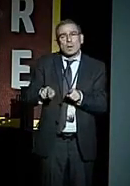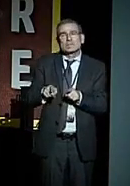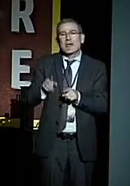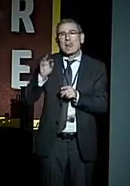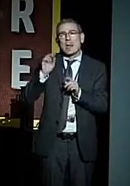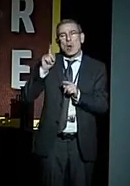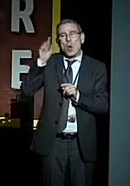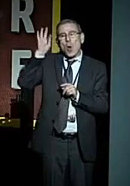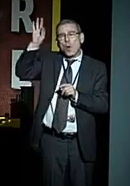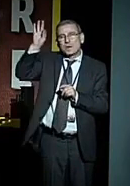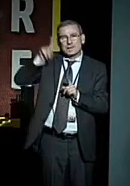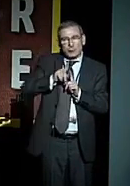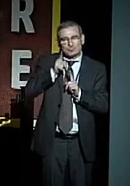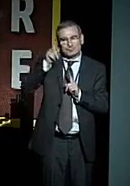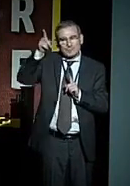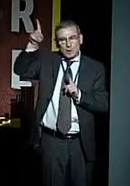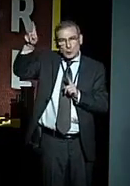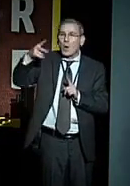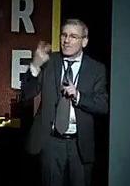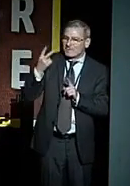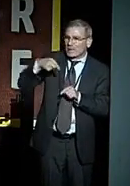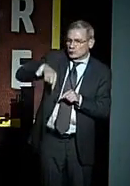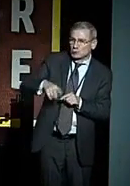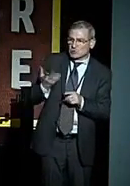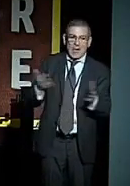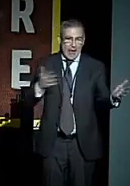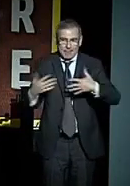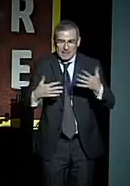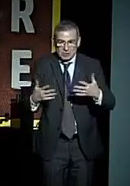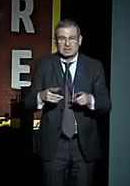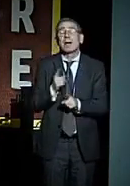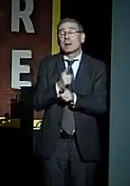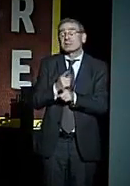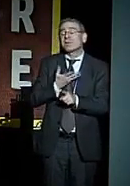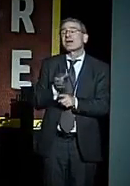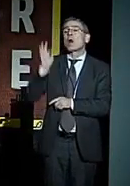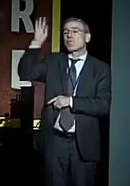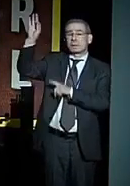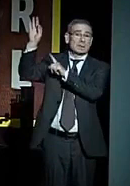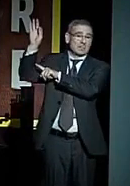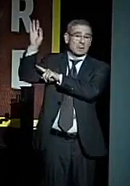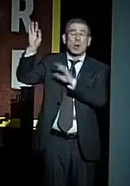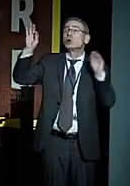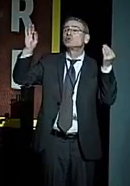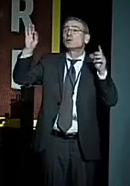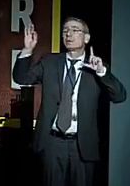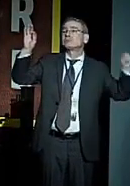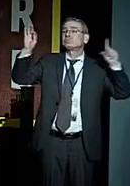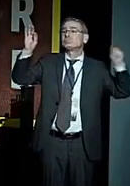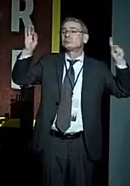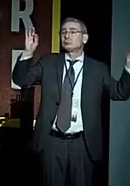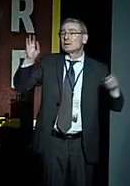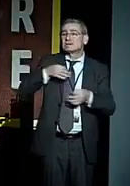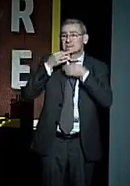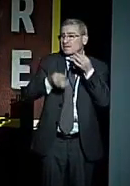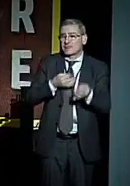vero che il Sud ha bisogno di affrontare le emergenze, ma ha anche bisogno di darsi una prospettiva. Se i giovani se ne vanno non è soltanto perché gli manca il